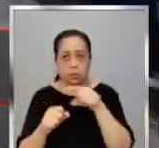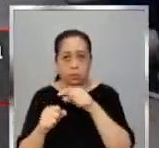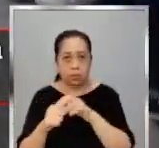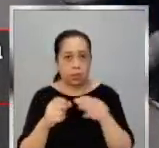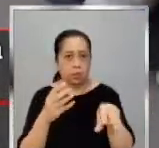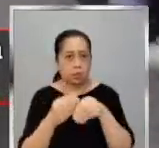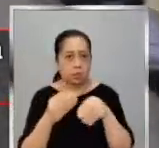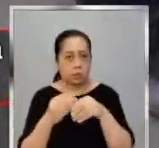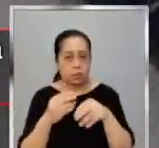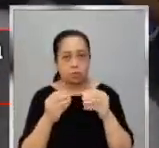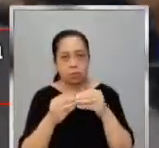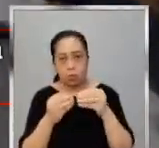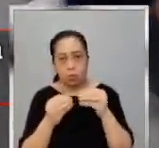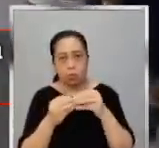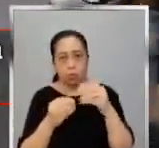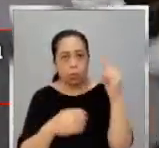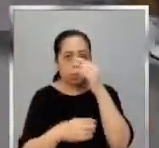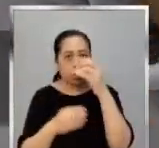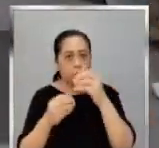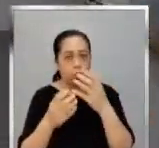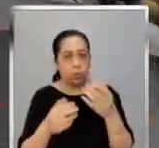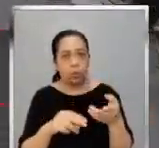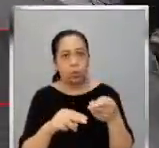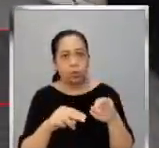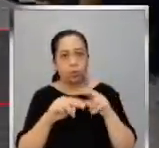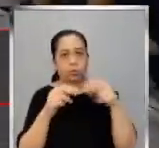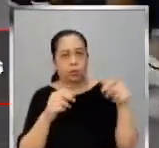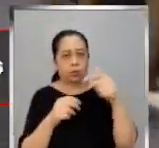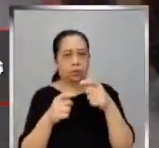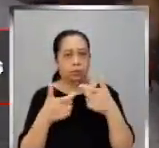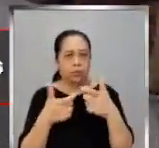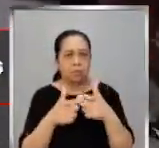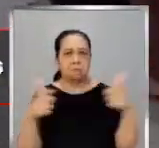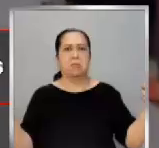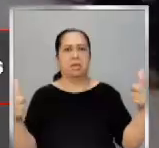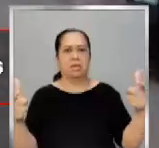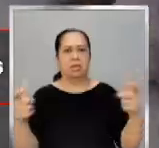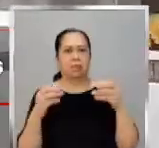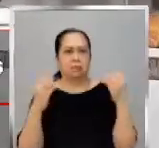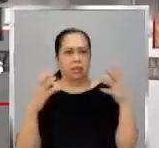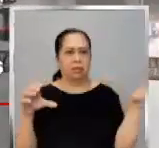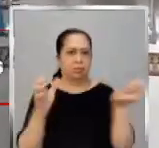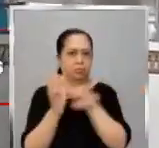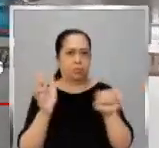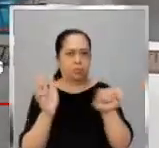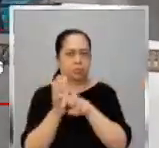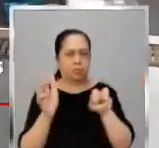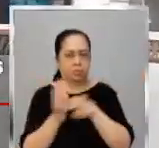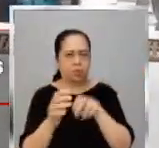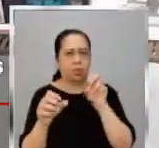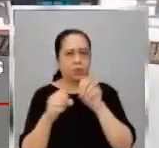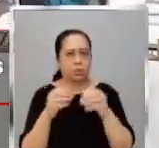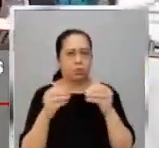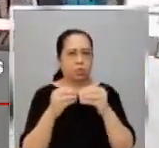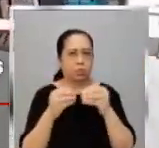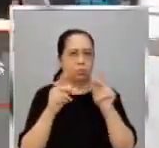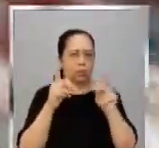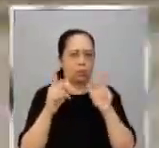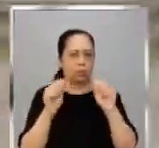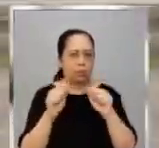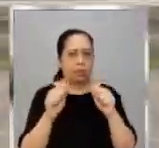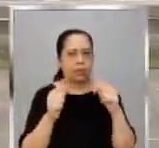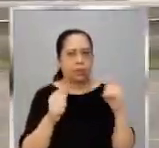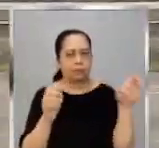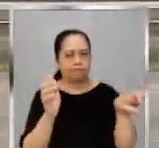flight or mag-upgrade sila ng mga aircraft. Gawin nilang mas malaki, mas maraming seats para ma-accommodate natin ang mas maraming